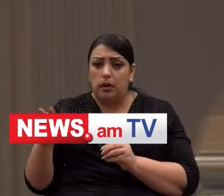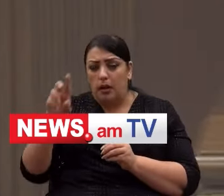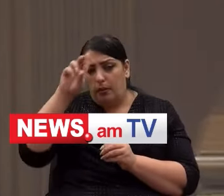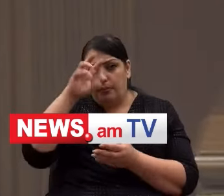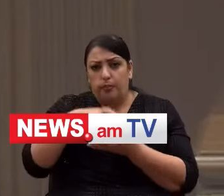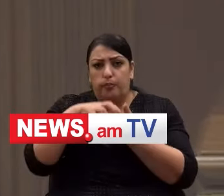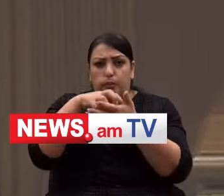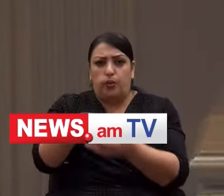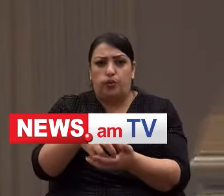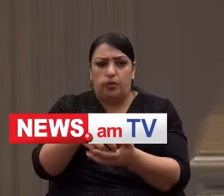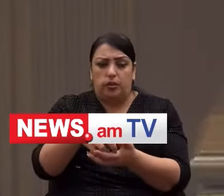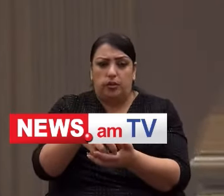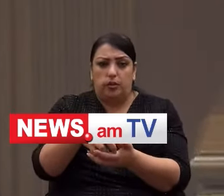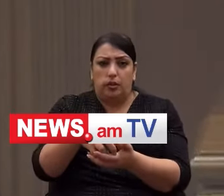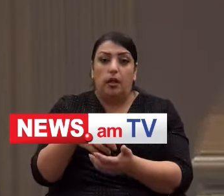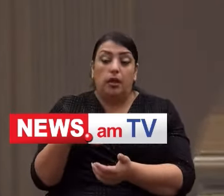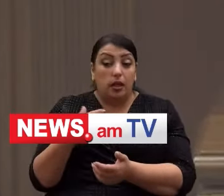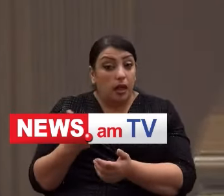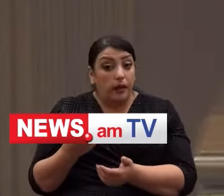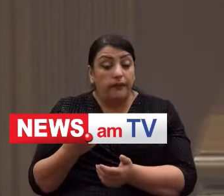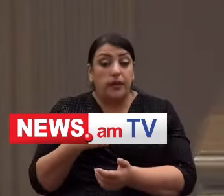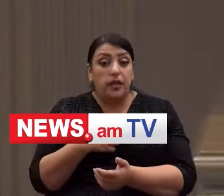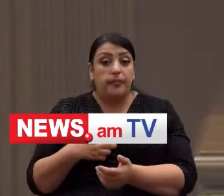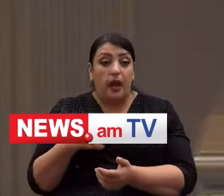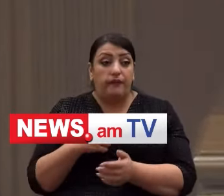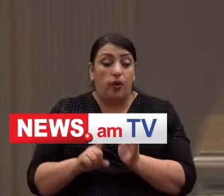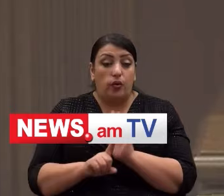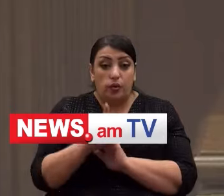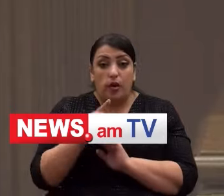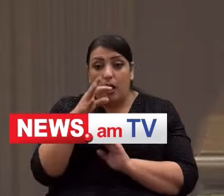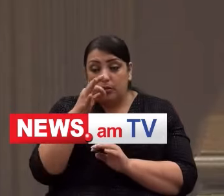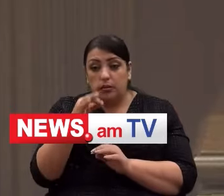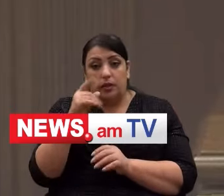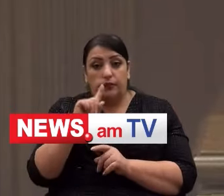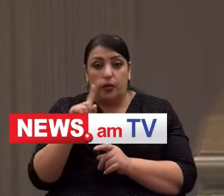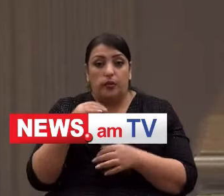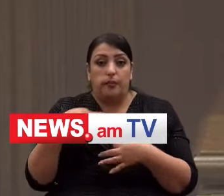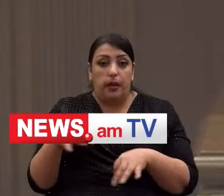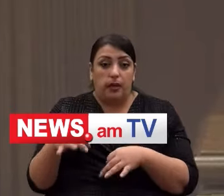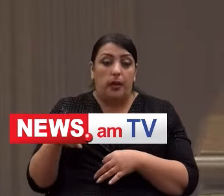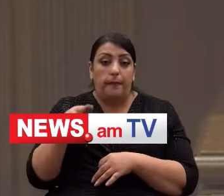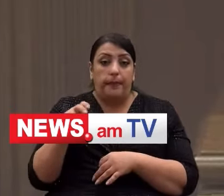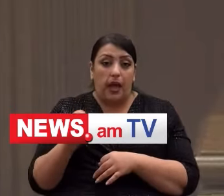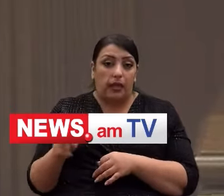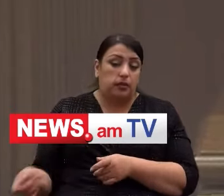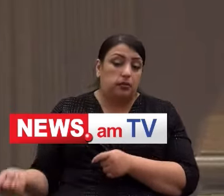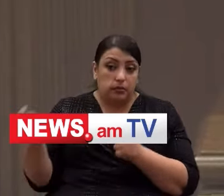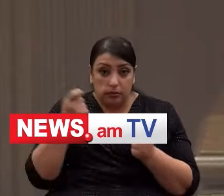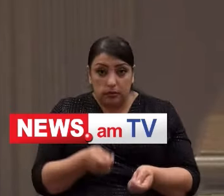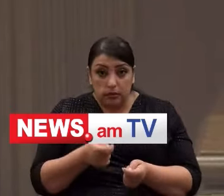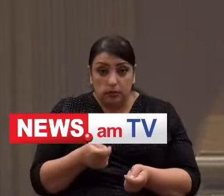եւ հիմնավորումը բերեց, որ սխեմա են արել, բերել են մեքենա, մեկի անունով ձևակերպել են եւ այլ եւ